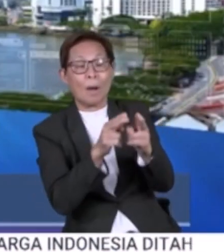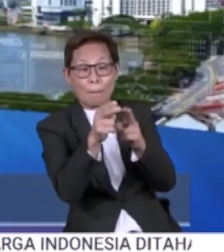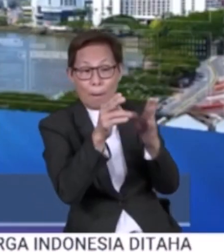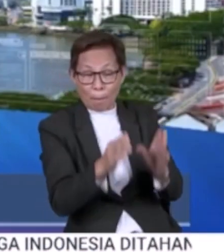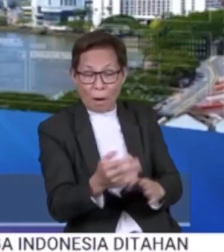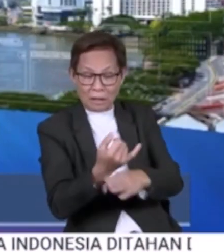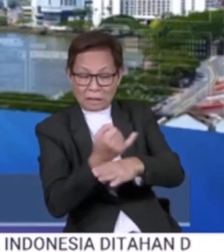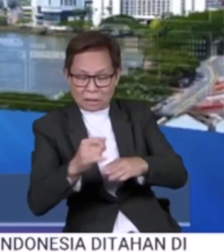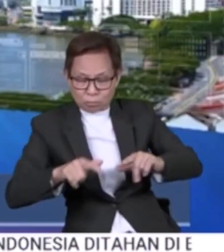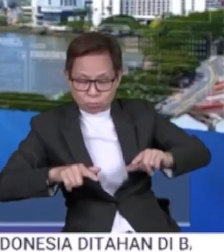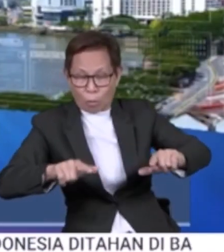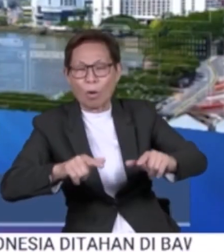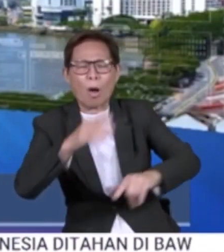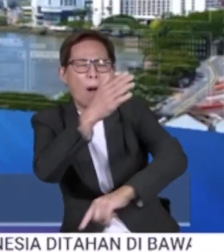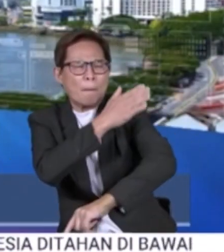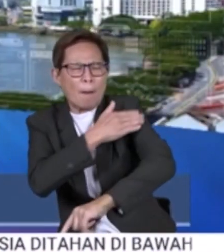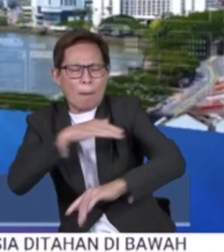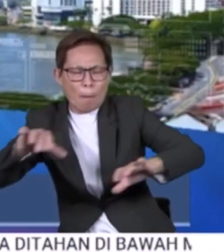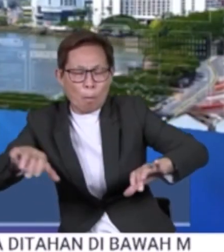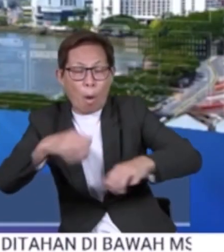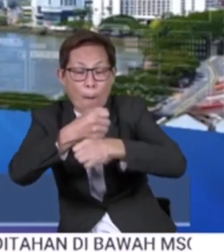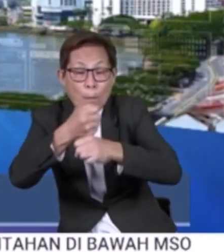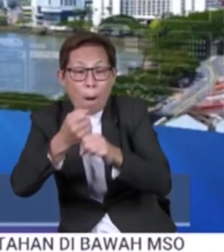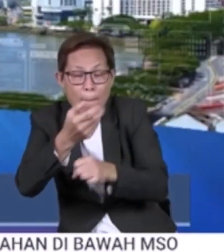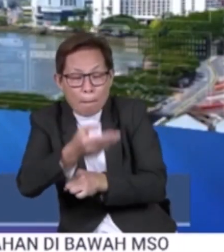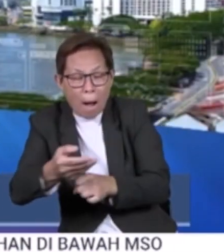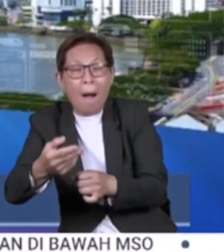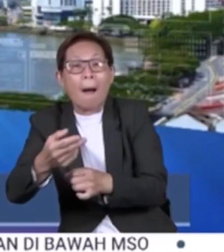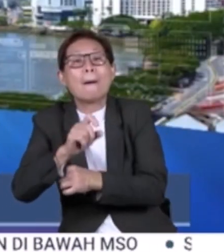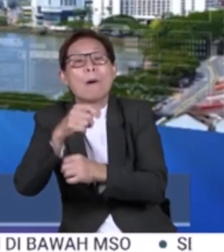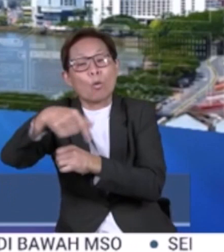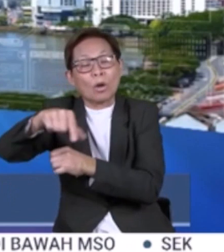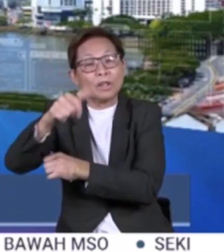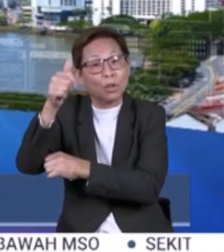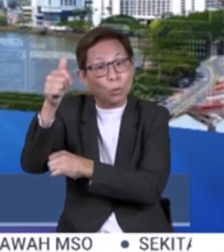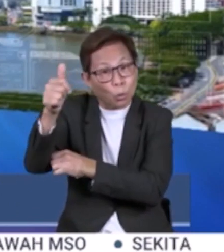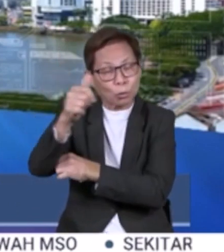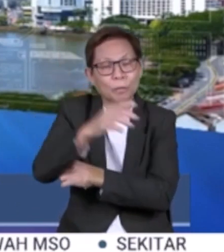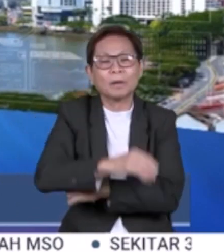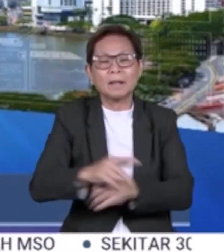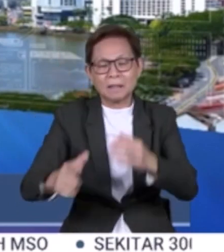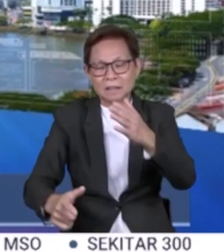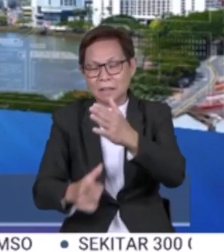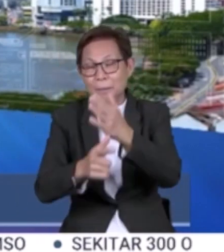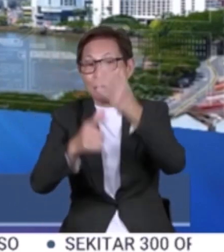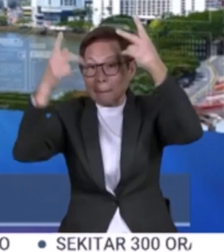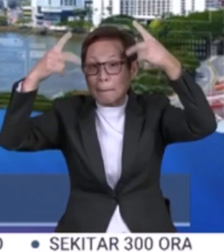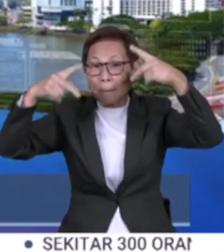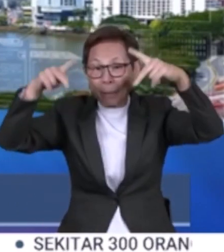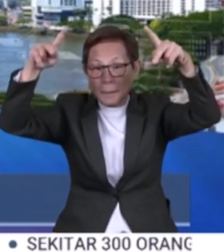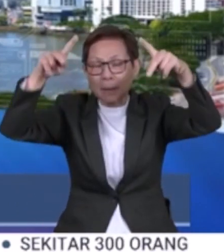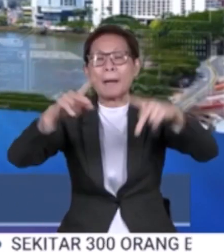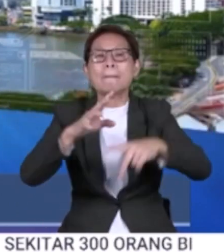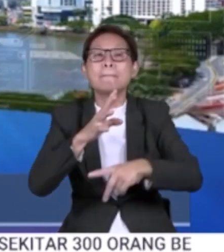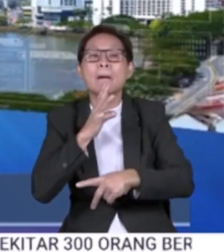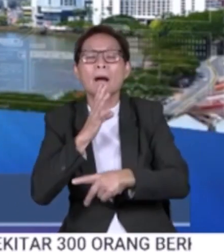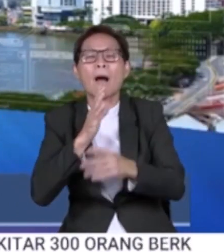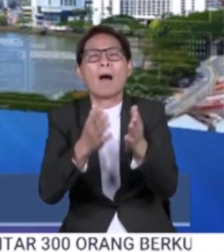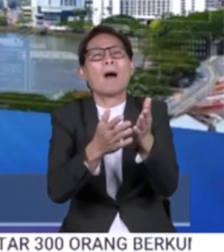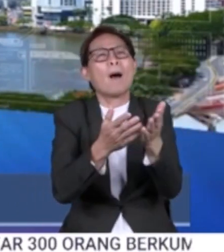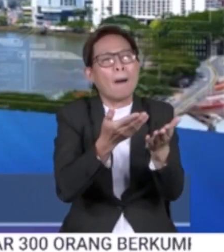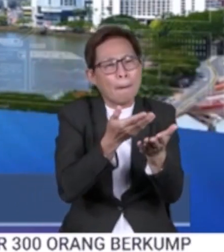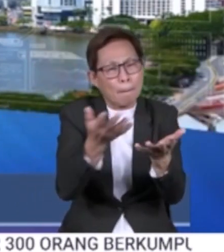untuk menghasilkan produk bernilai tinggi seperti biojisin tibalah awan Tengah